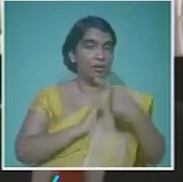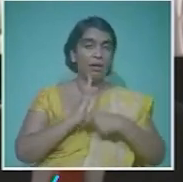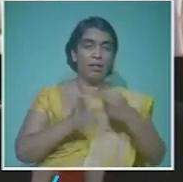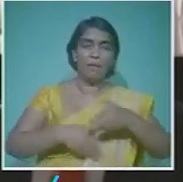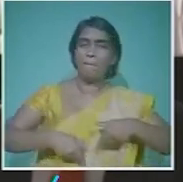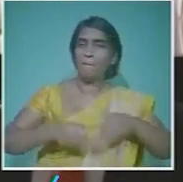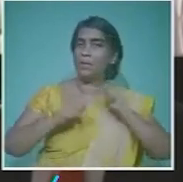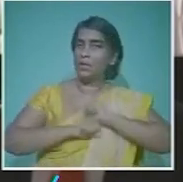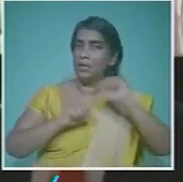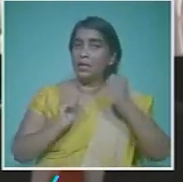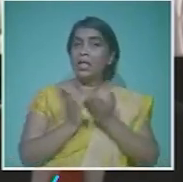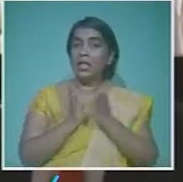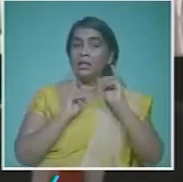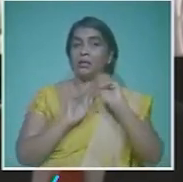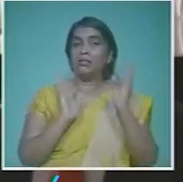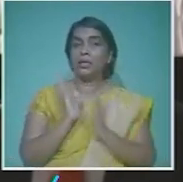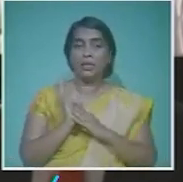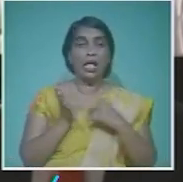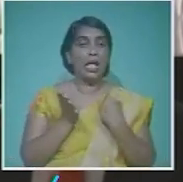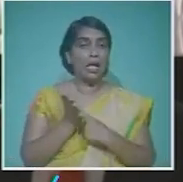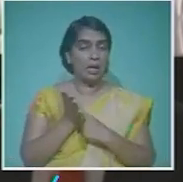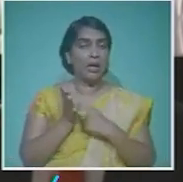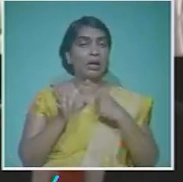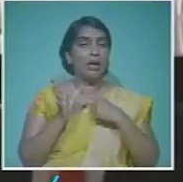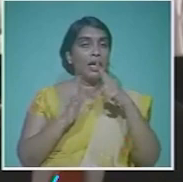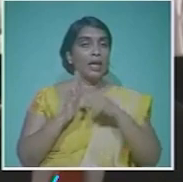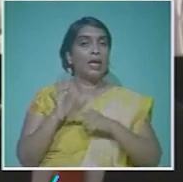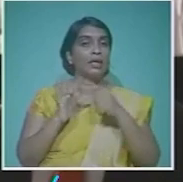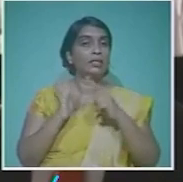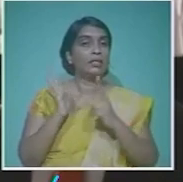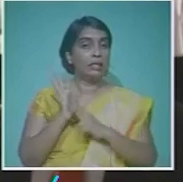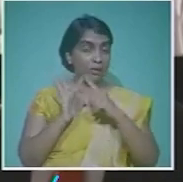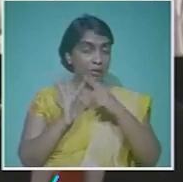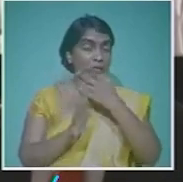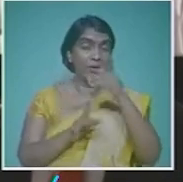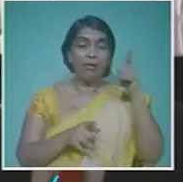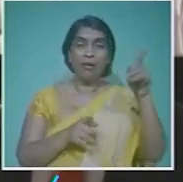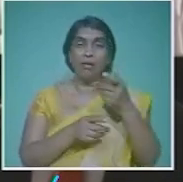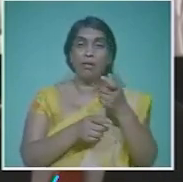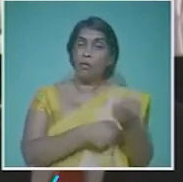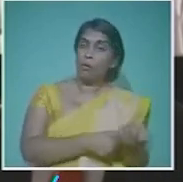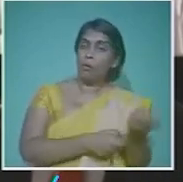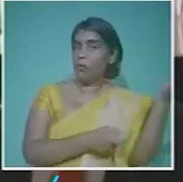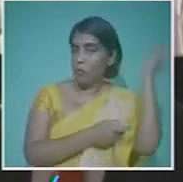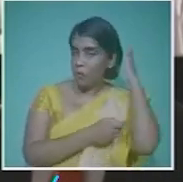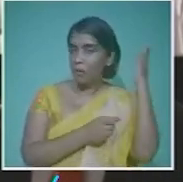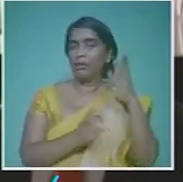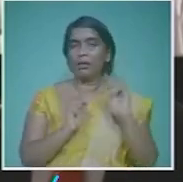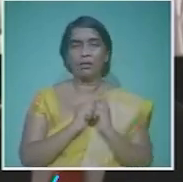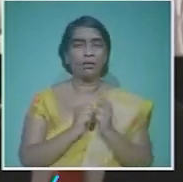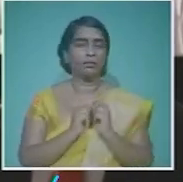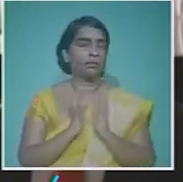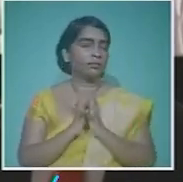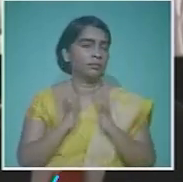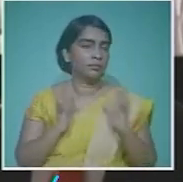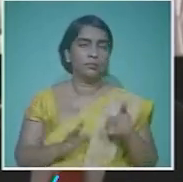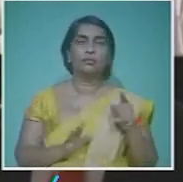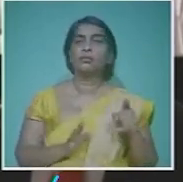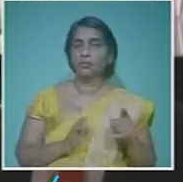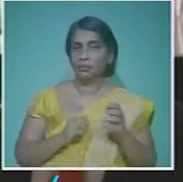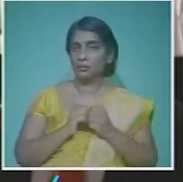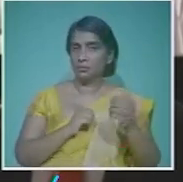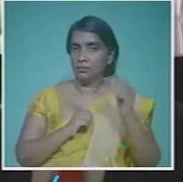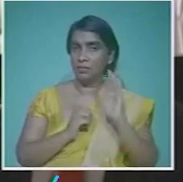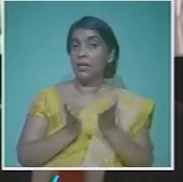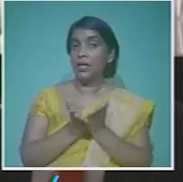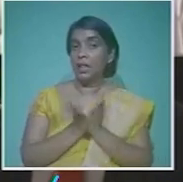පාරේ ඉන්දියාවේ අගමැති රජීව් ගාන්ධිට කොළඹදී තුවක්කුවෙන් ගහනවා. ඒ වගේම බරපතල ප්‍රශ්න ගණනාවක් සිද්ධ